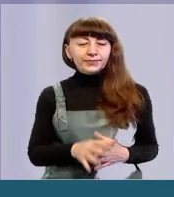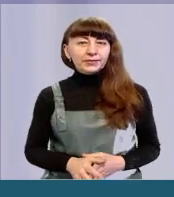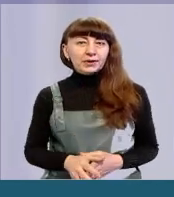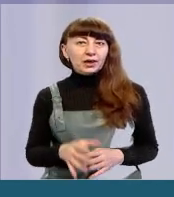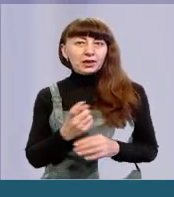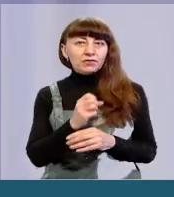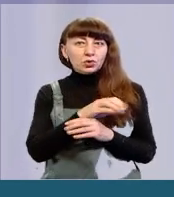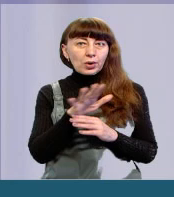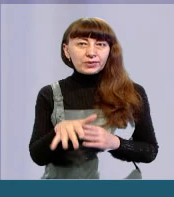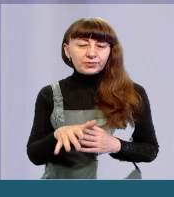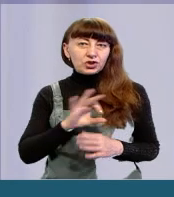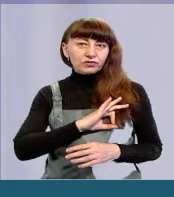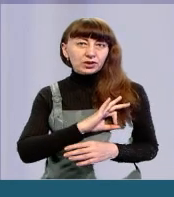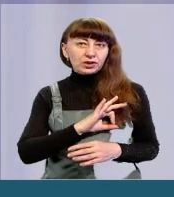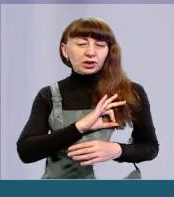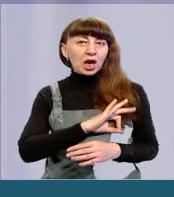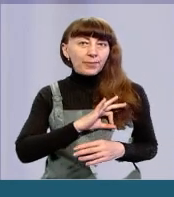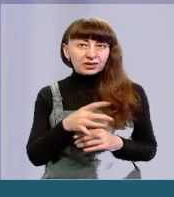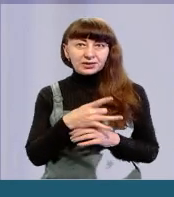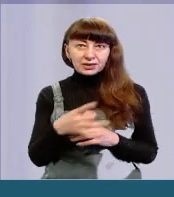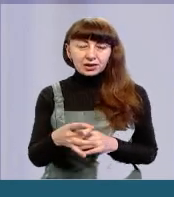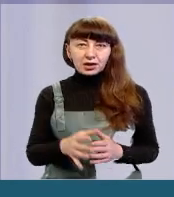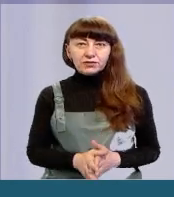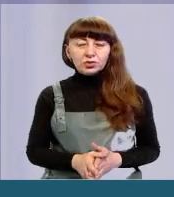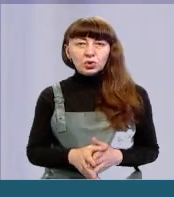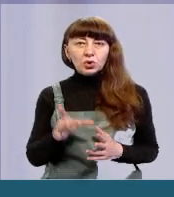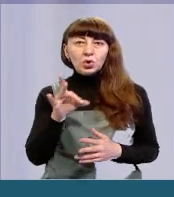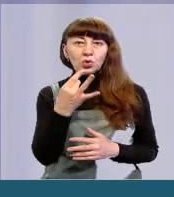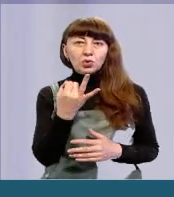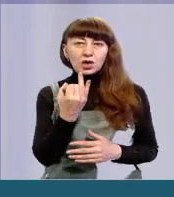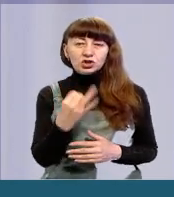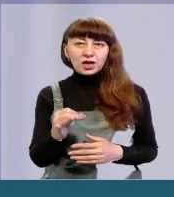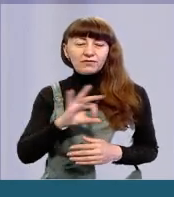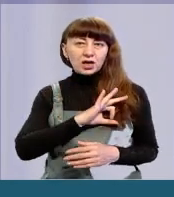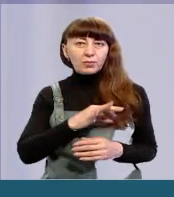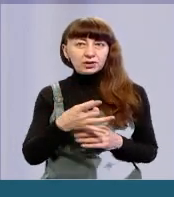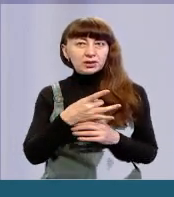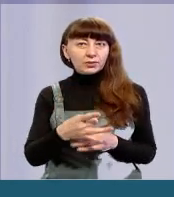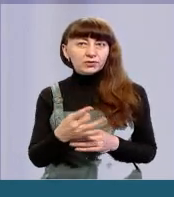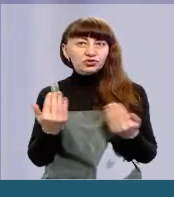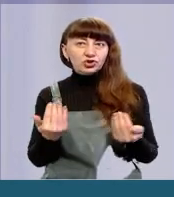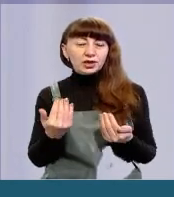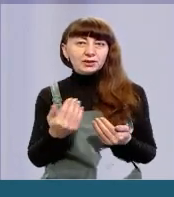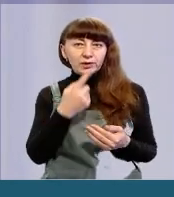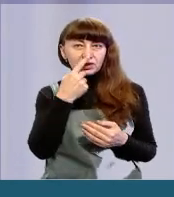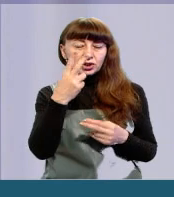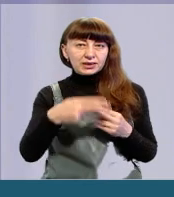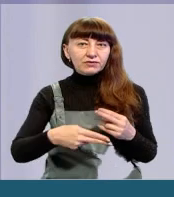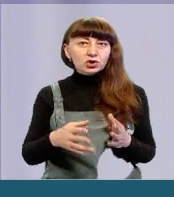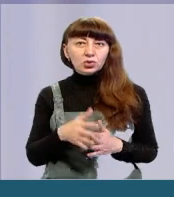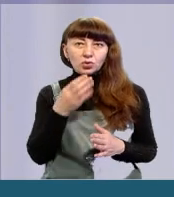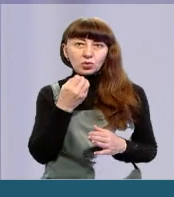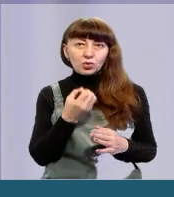орындалды. Егістік алқабы 297,15 миллион гектар, оның ішінде дәнді дақылдар 210 мың гектар, майлы